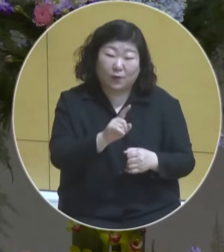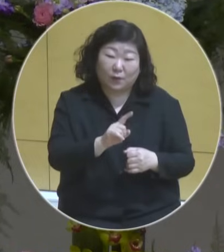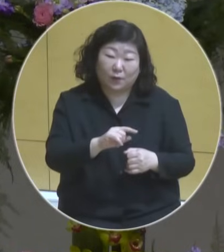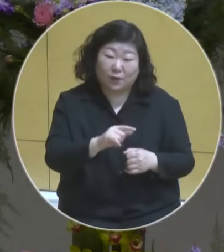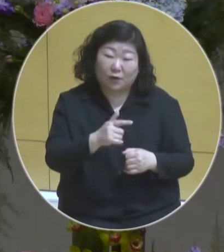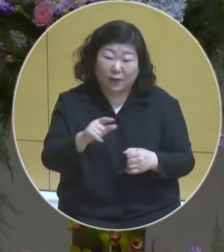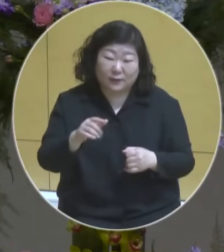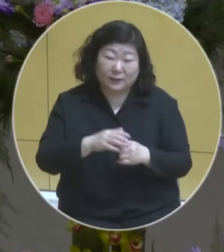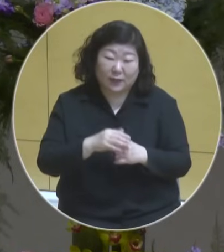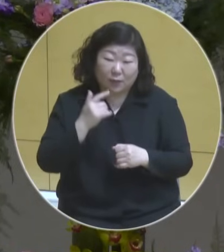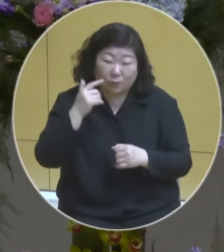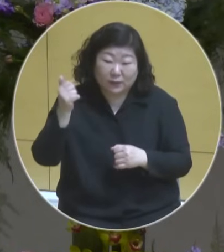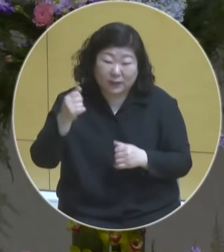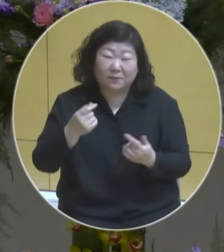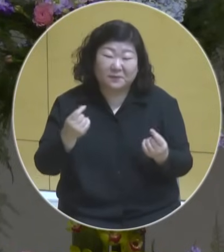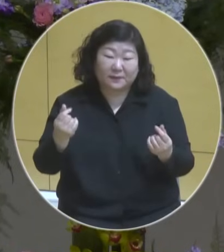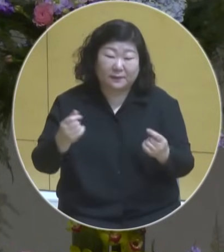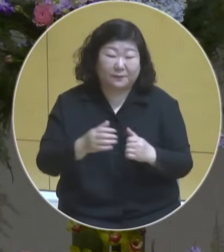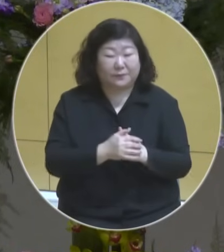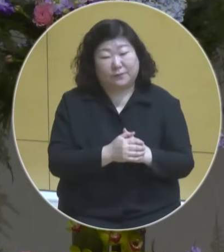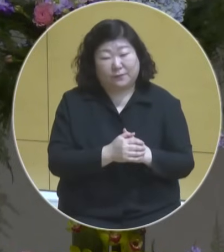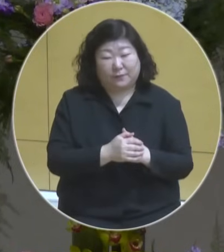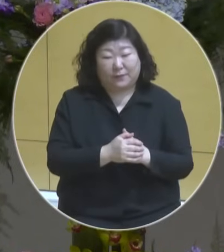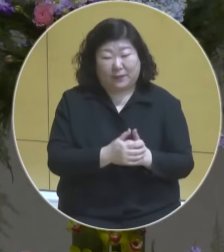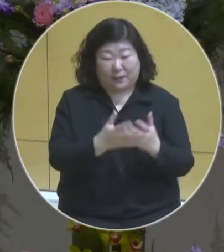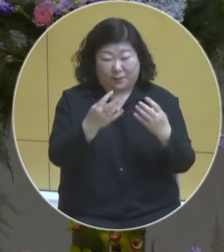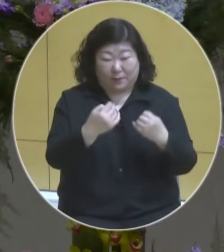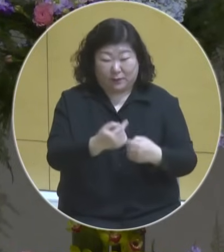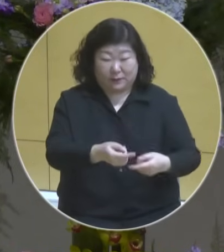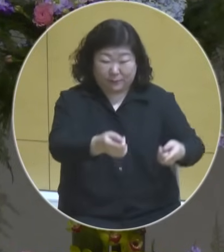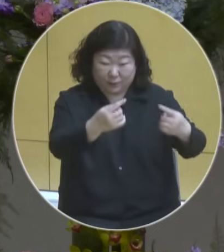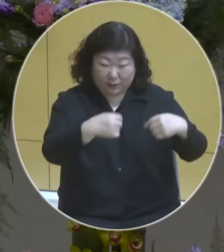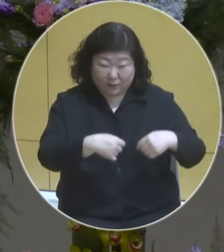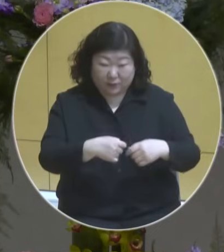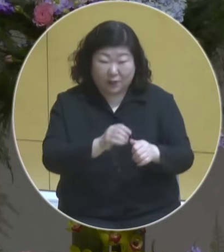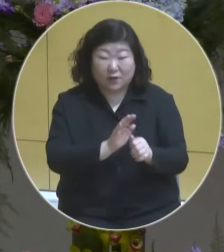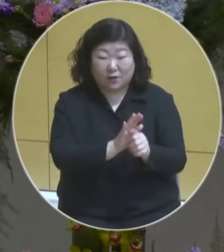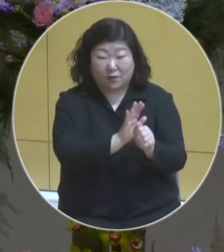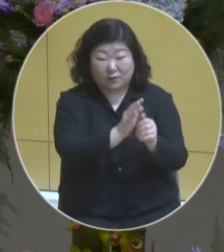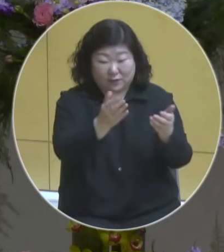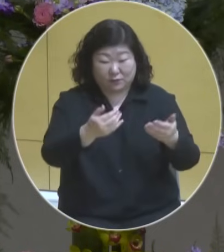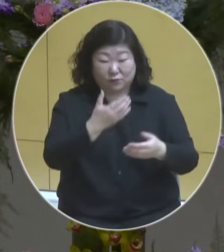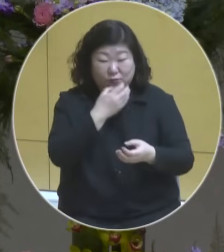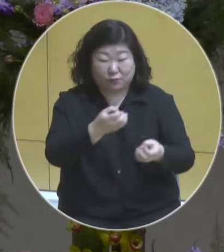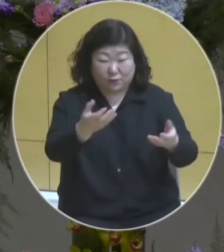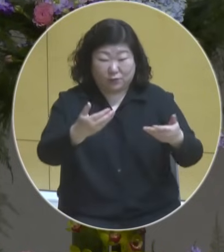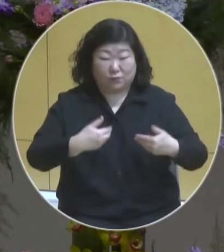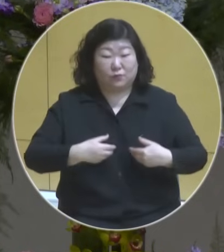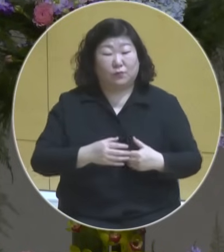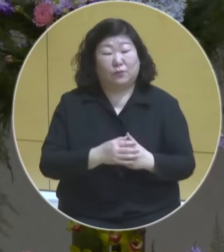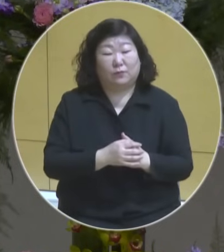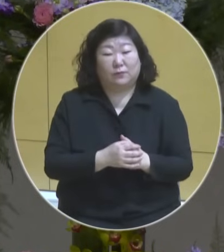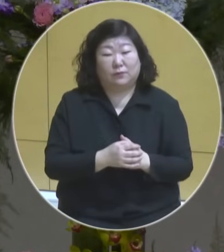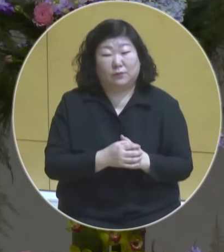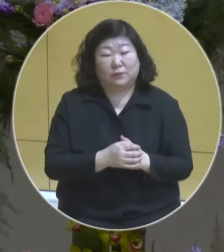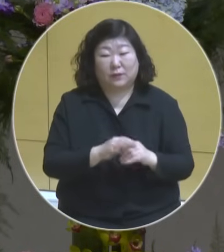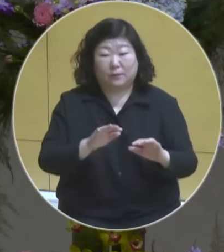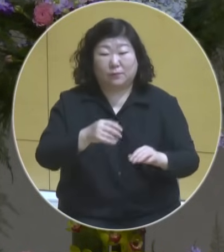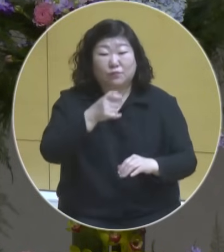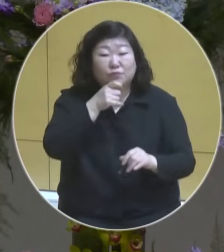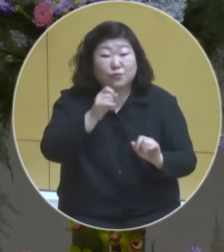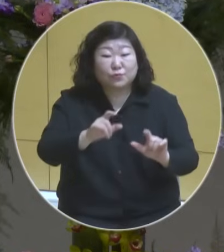목자들이 헌신 예배 드릴 때에 많이 오셔서 격려해 주시고 축복해 주시고요 어 이번 주